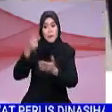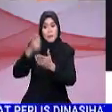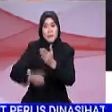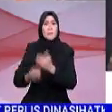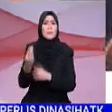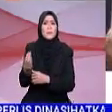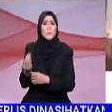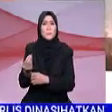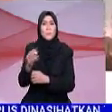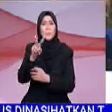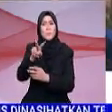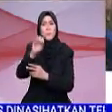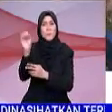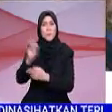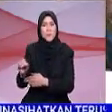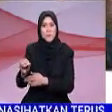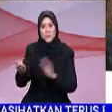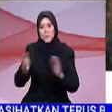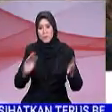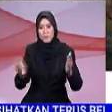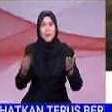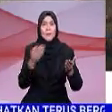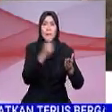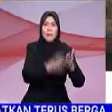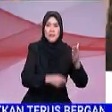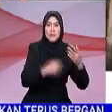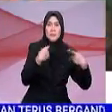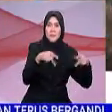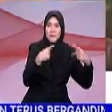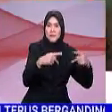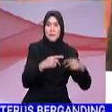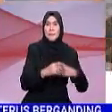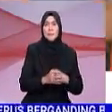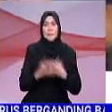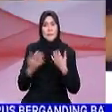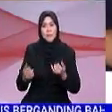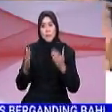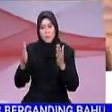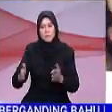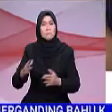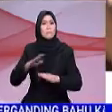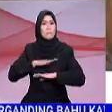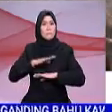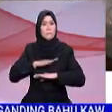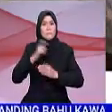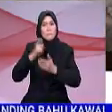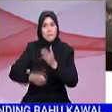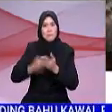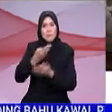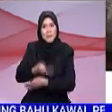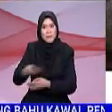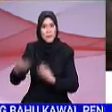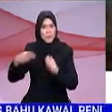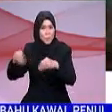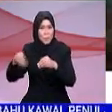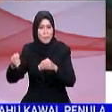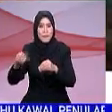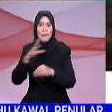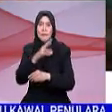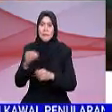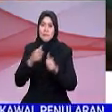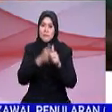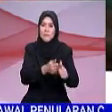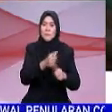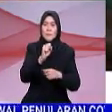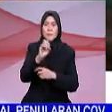rendah hingga 20% berbanding harga pasaran. Pelanggan yang ditemui turut berpuas hati dengan harga barangan yang dijual di samping